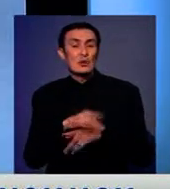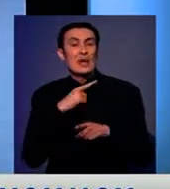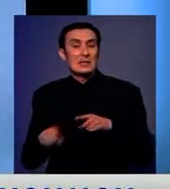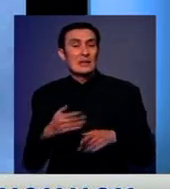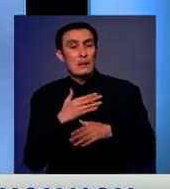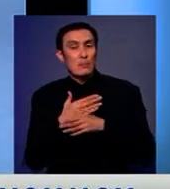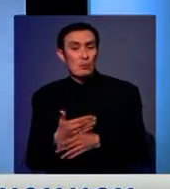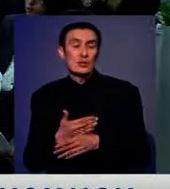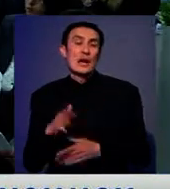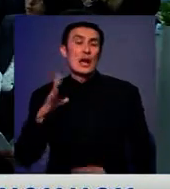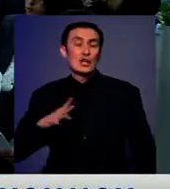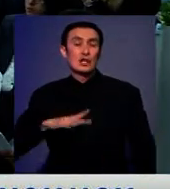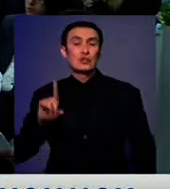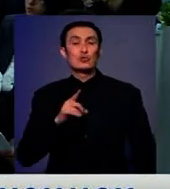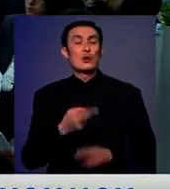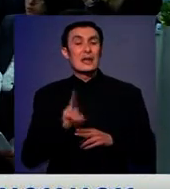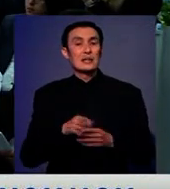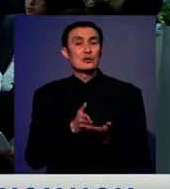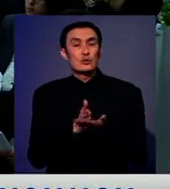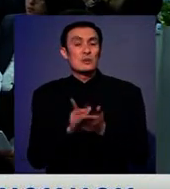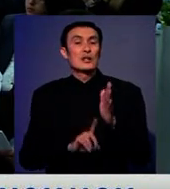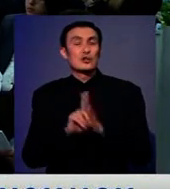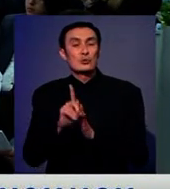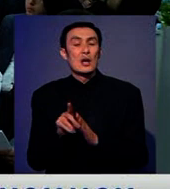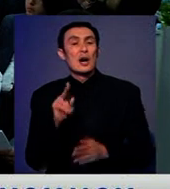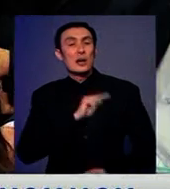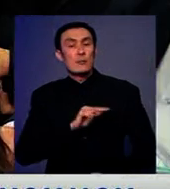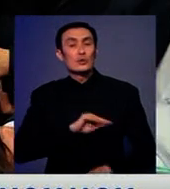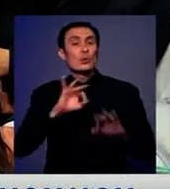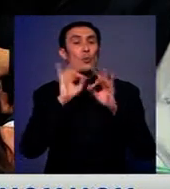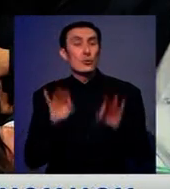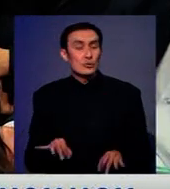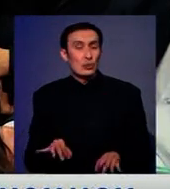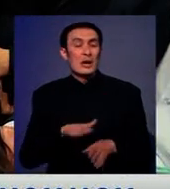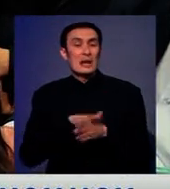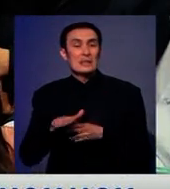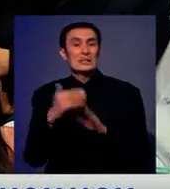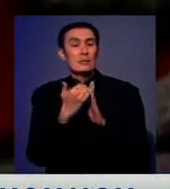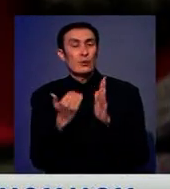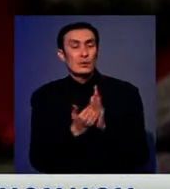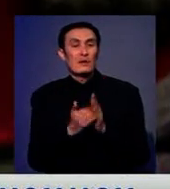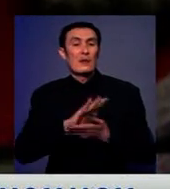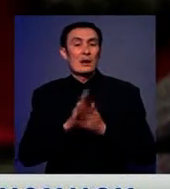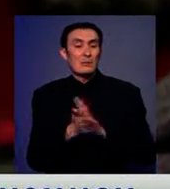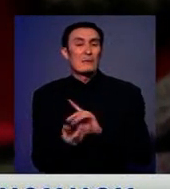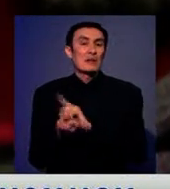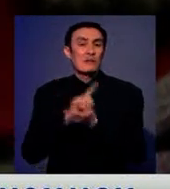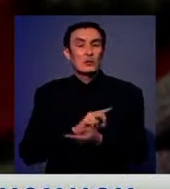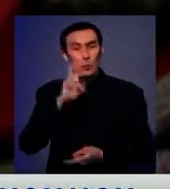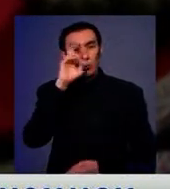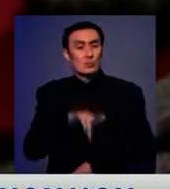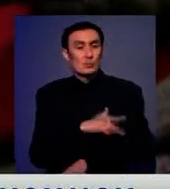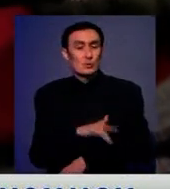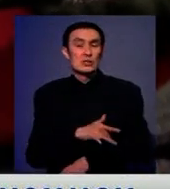населению экстренной помощи. Ожидается, что эти службы начнут свою работу уже осенью. Реализация проектов проводится в рамках перевода госуслуг